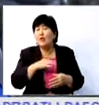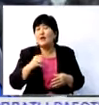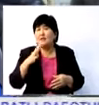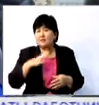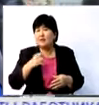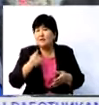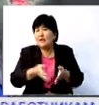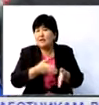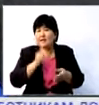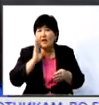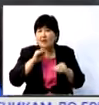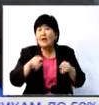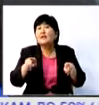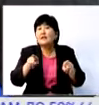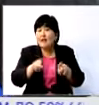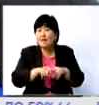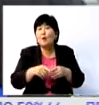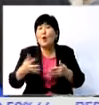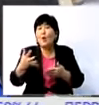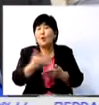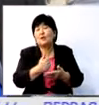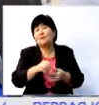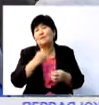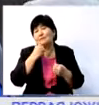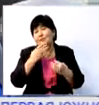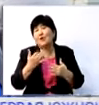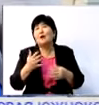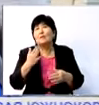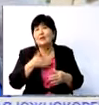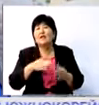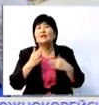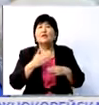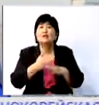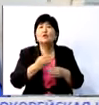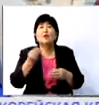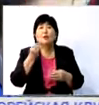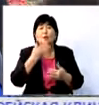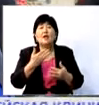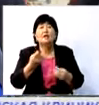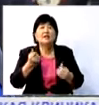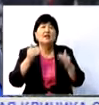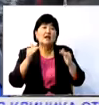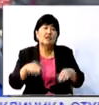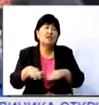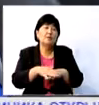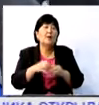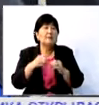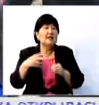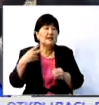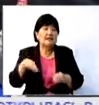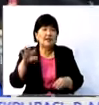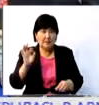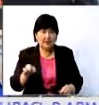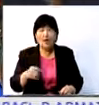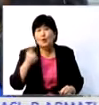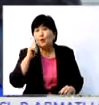испытывали нехватку поливной воды. Тем не менее, урожай собрали достойный. Мы щедро делимся урожаем. Цены ниже рыночных, на